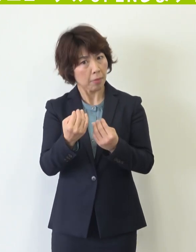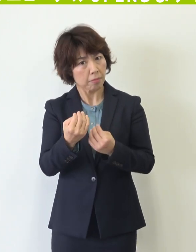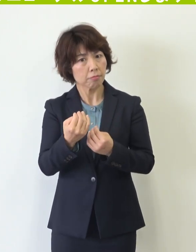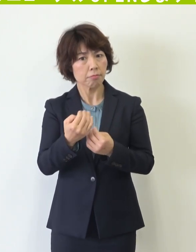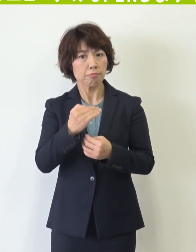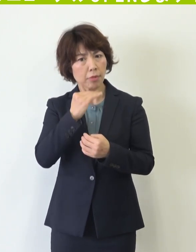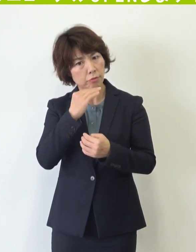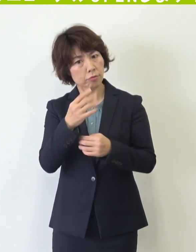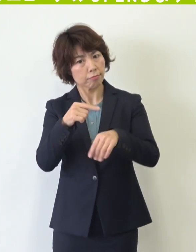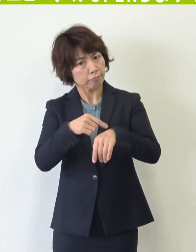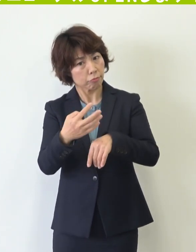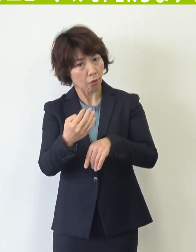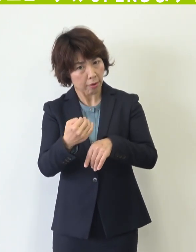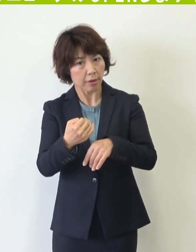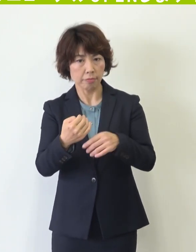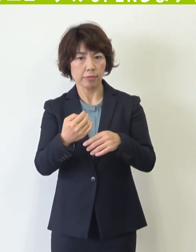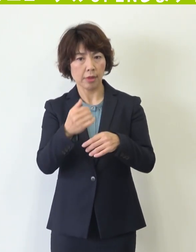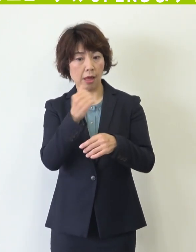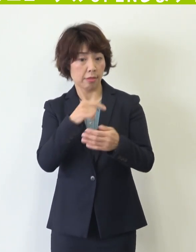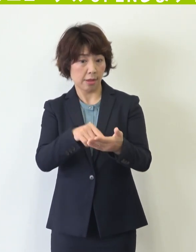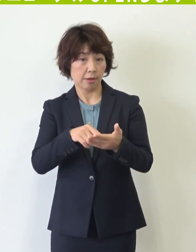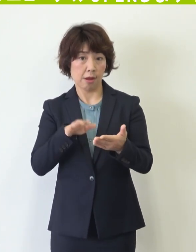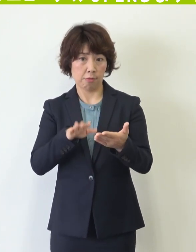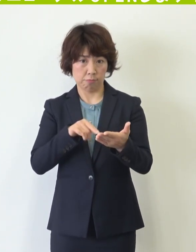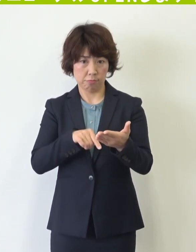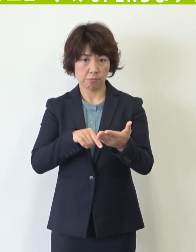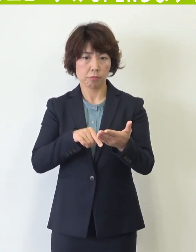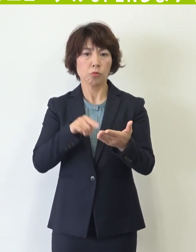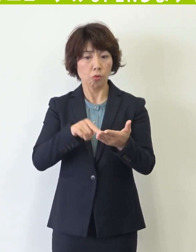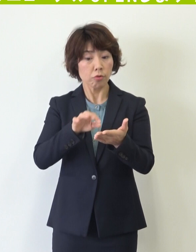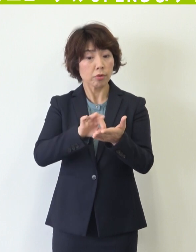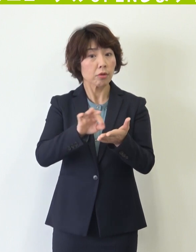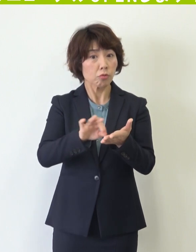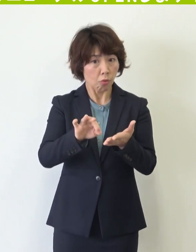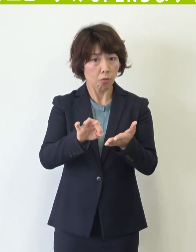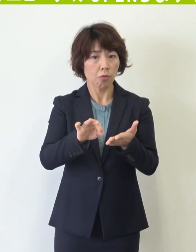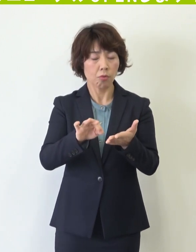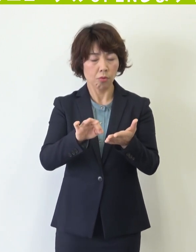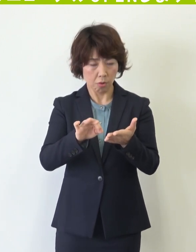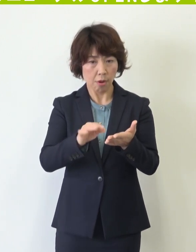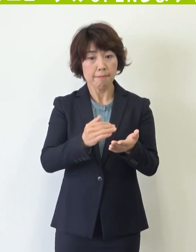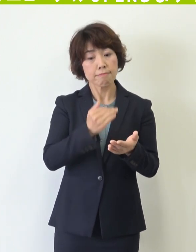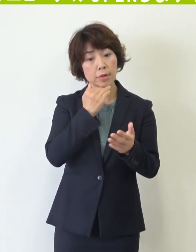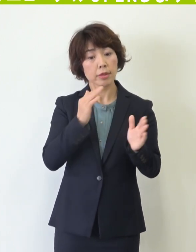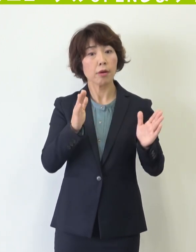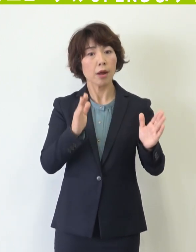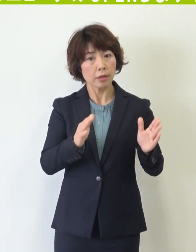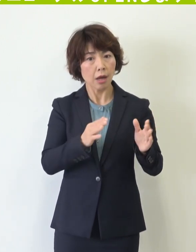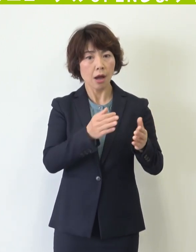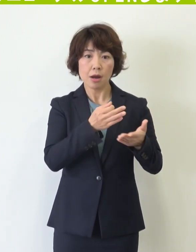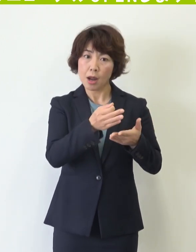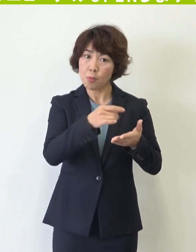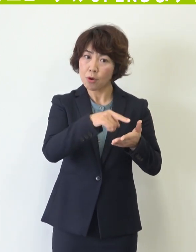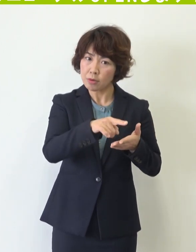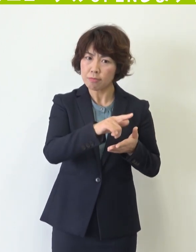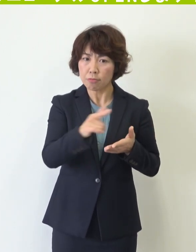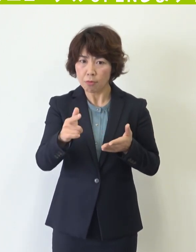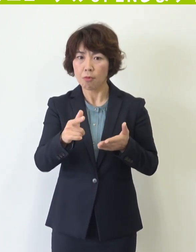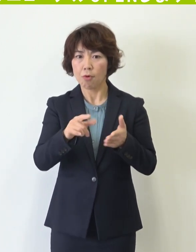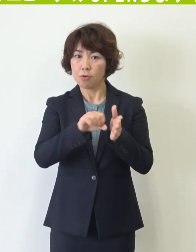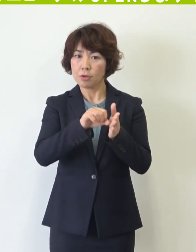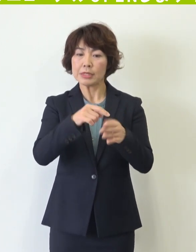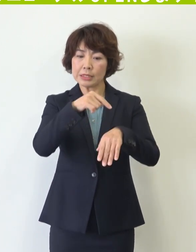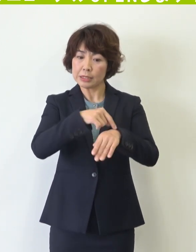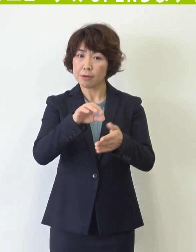ことも案内できるシステムをすでに導入しておりますのでそういったものを活用していただくと待っていただいている時間も無駄にならないかなというふうに